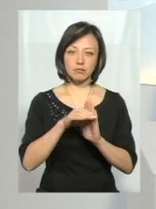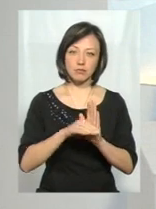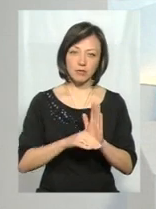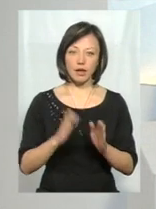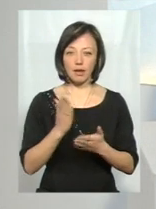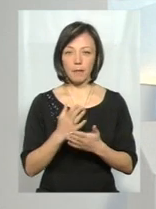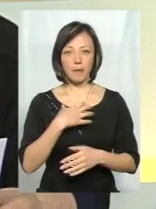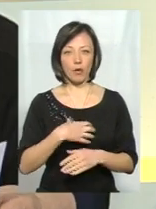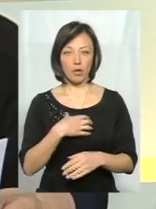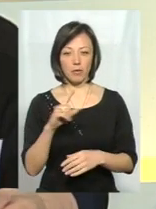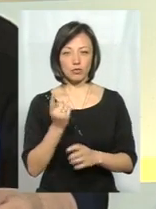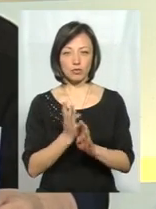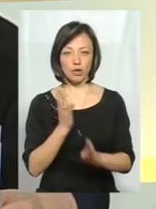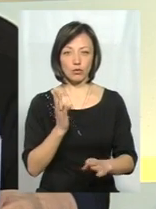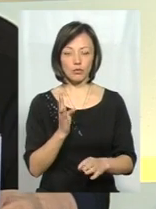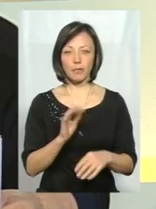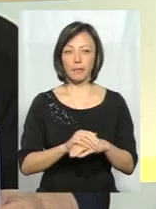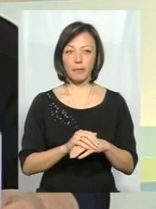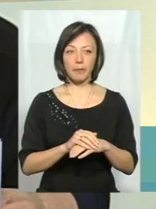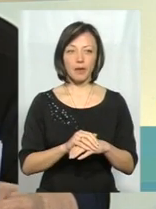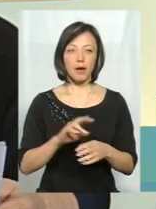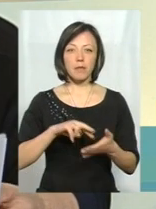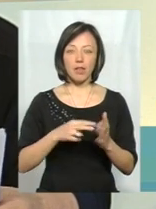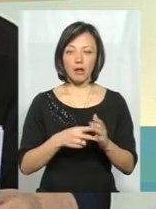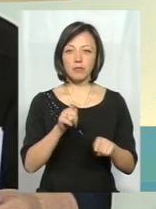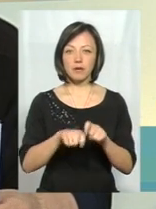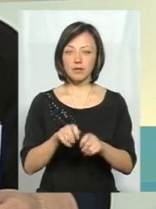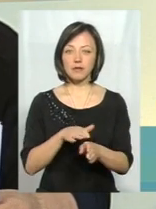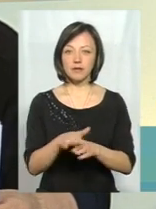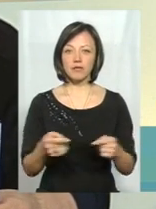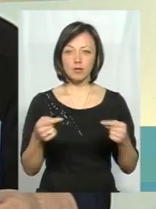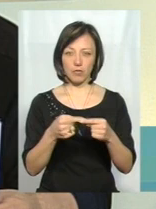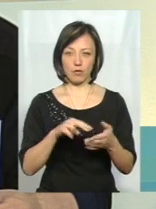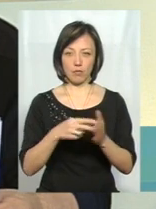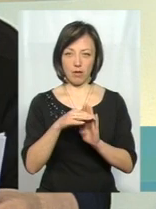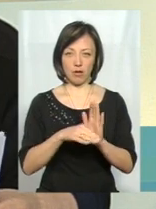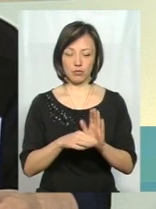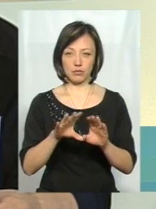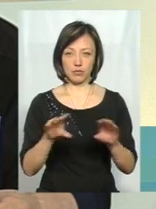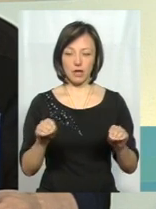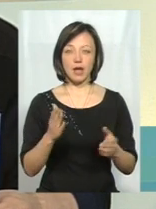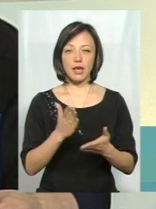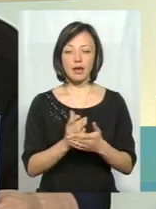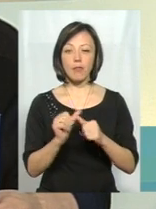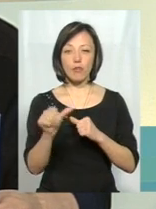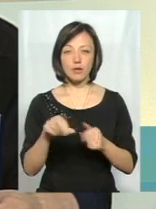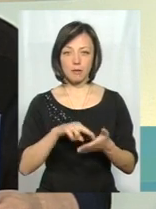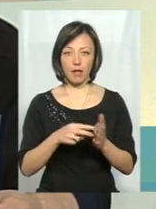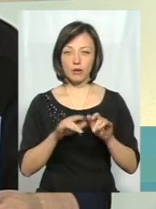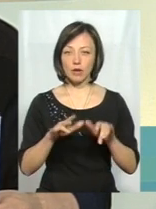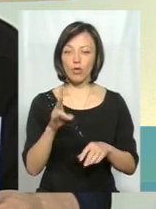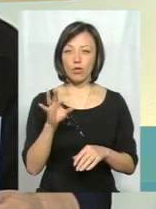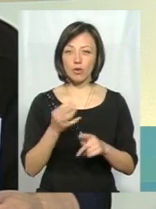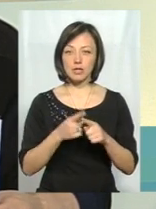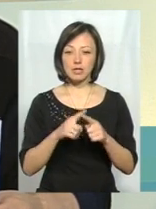якась пріоритетність? Планові перевірки будуть здійснюватися відповідно плану. Є ще позапланові заходи, ну це